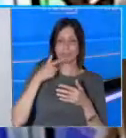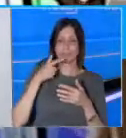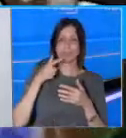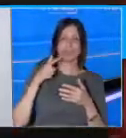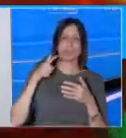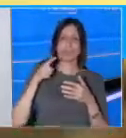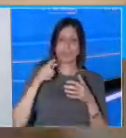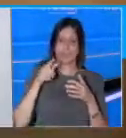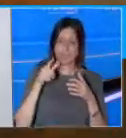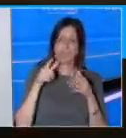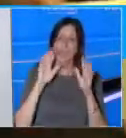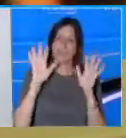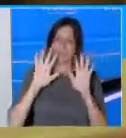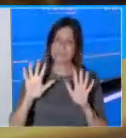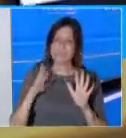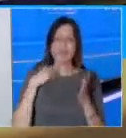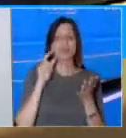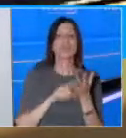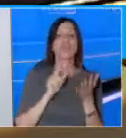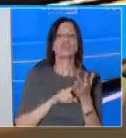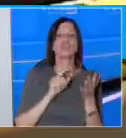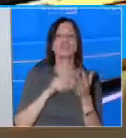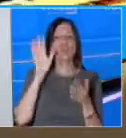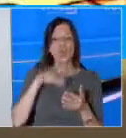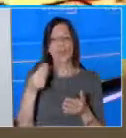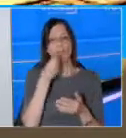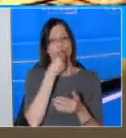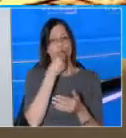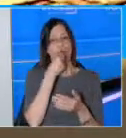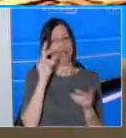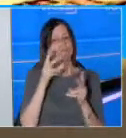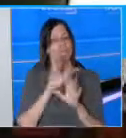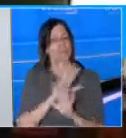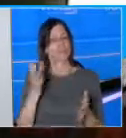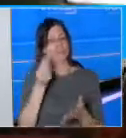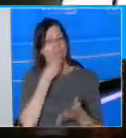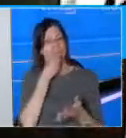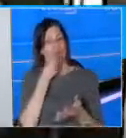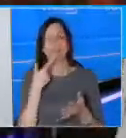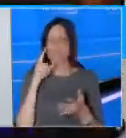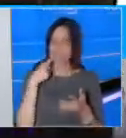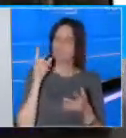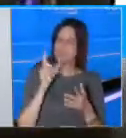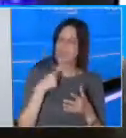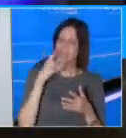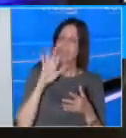גם הסדם על עניין של המזון. כן, שכאילו לא יבחי. אבל צריך לומר, גידי, שלמעשה גם עכשיו ילדים עדיין לא